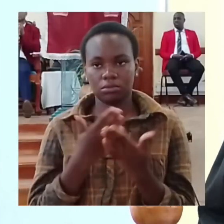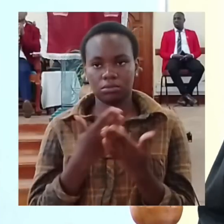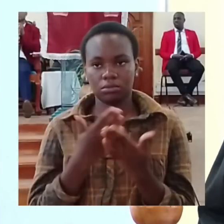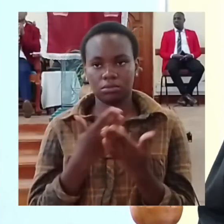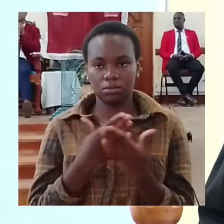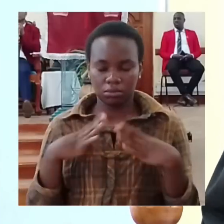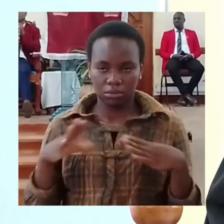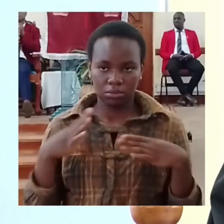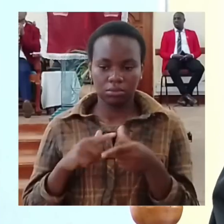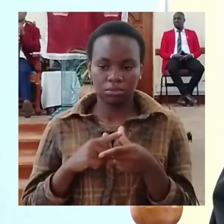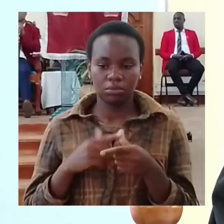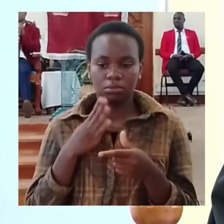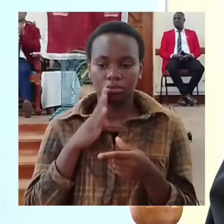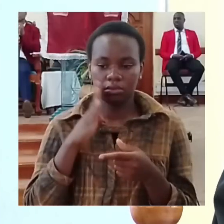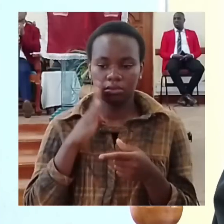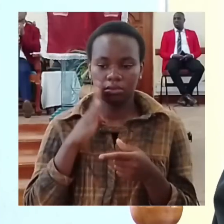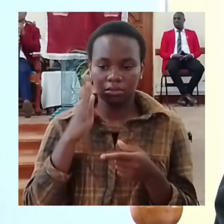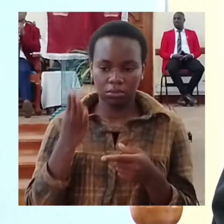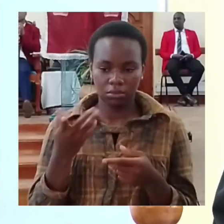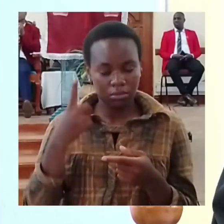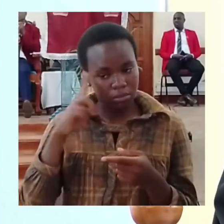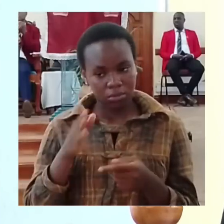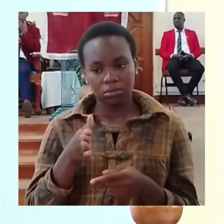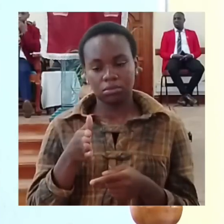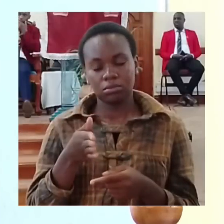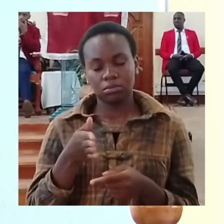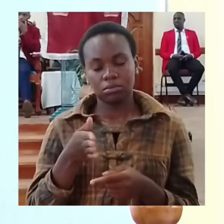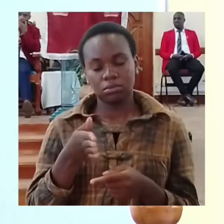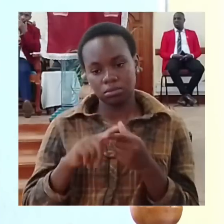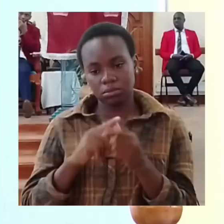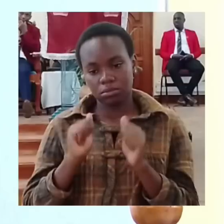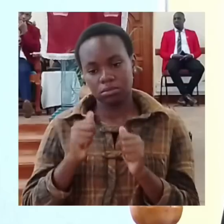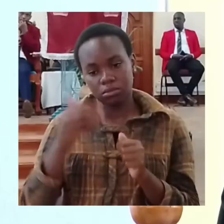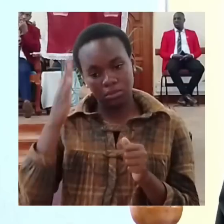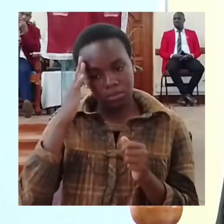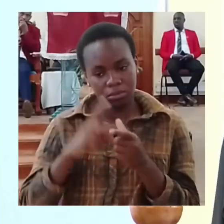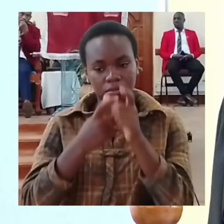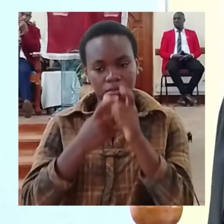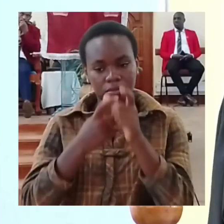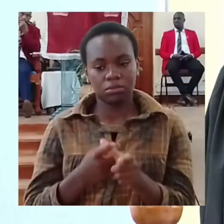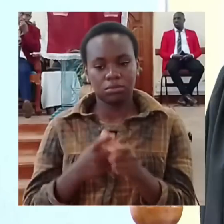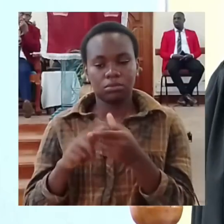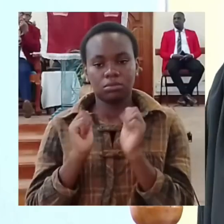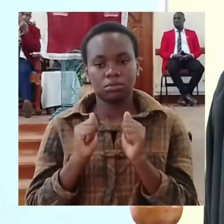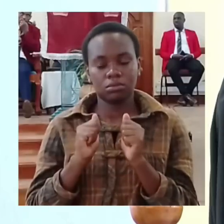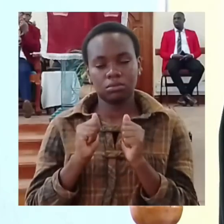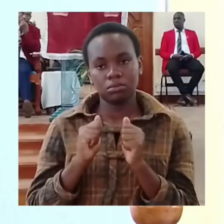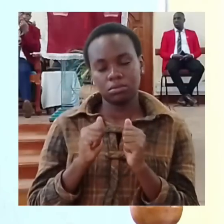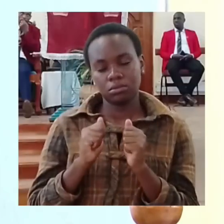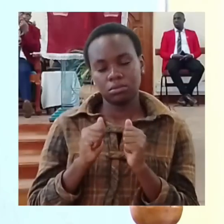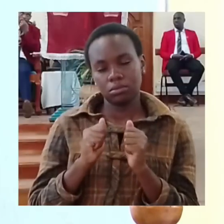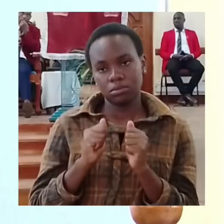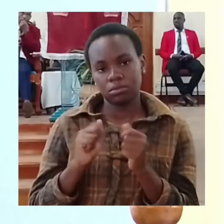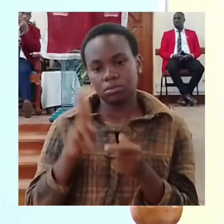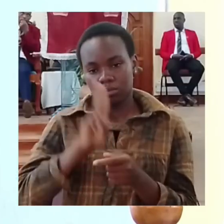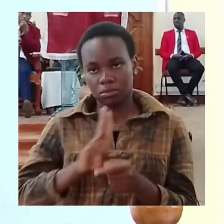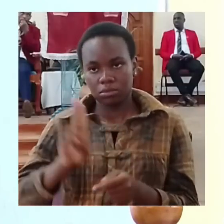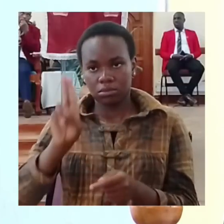Be available for God. Na we ũtarĩ ũramenya kĩheo gĩaku, Ngai nĩ arenda